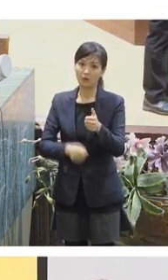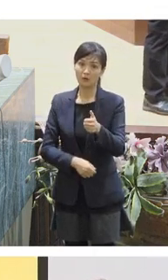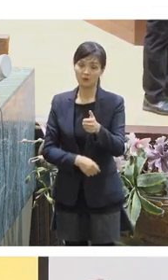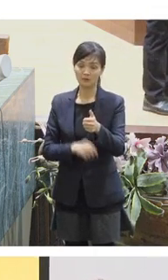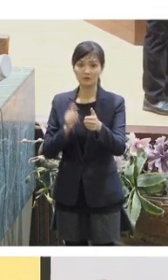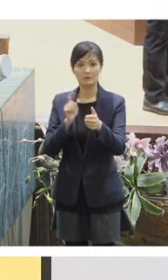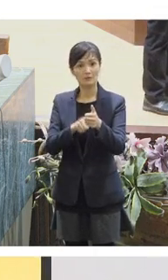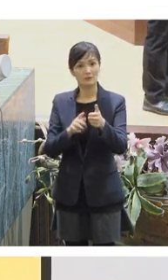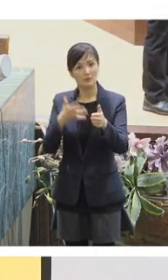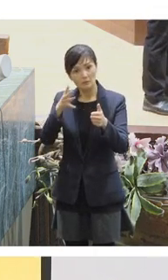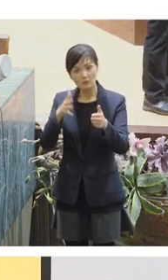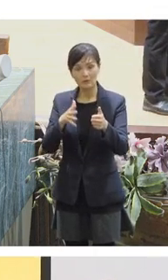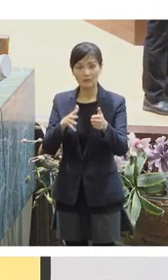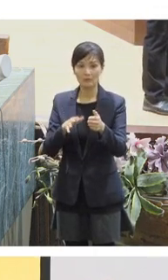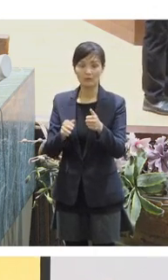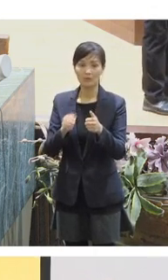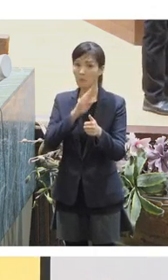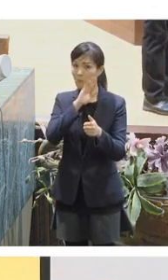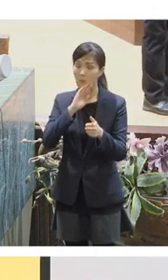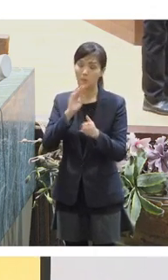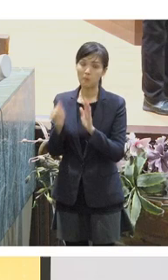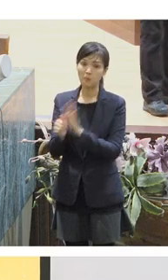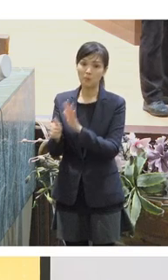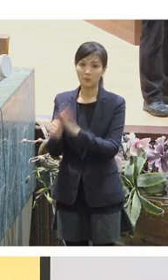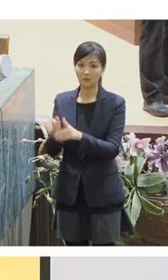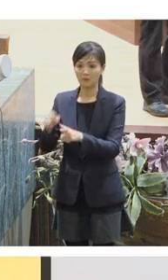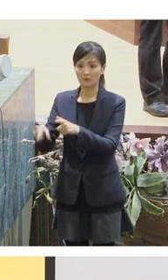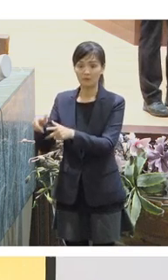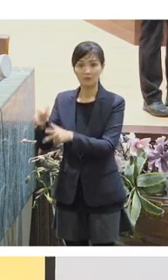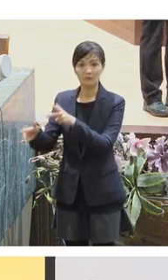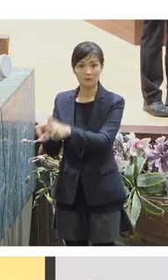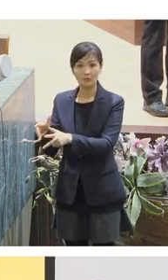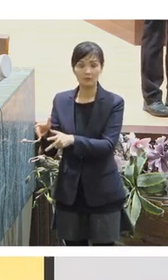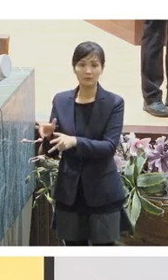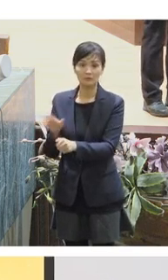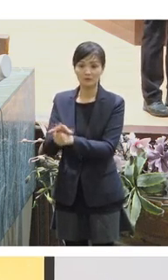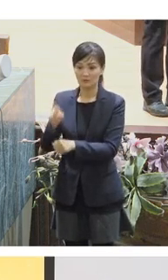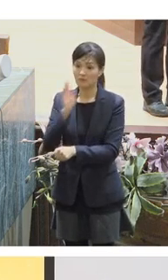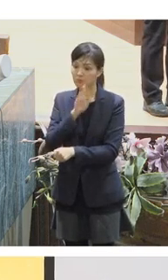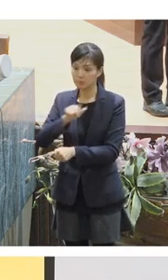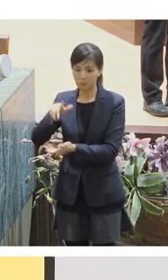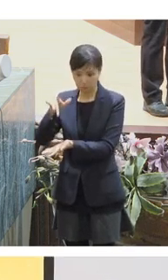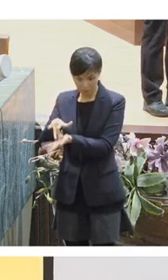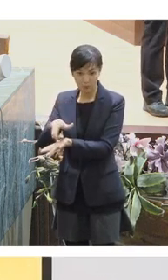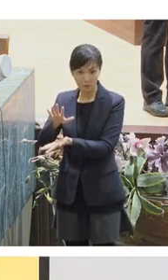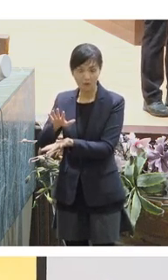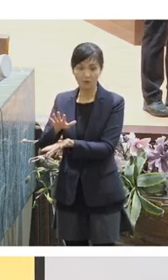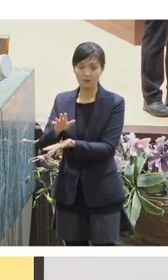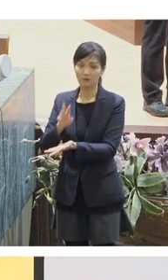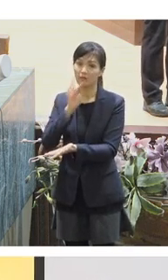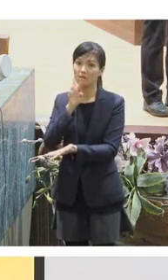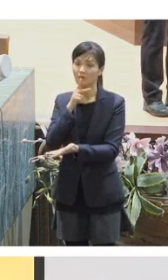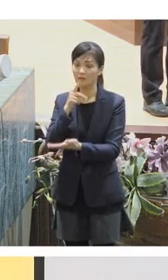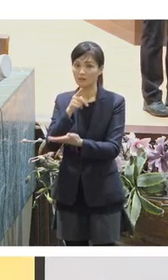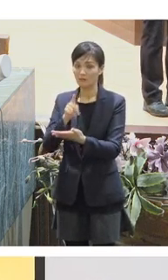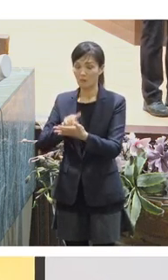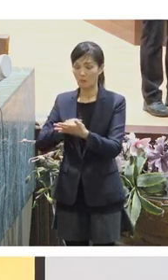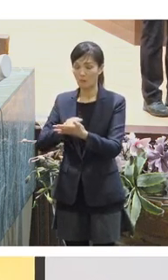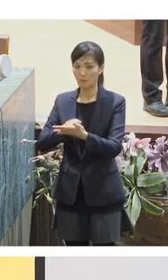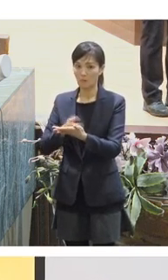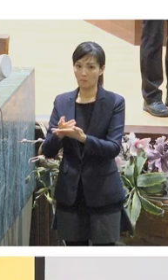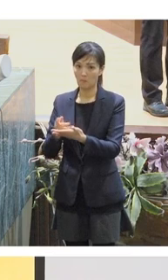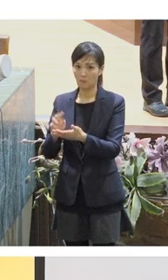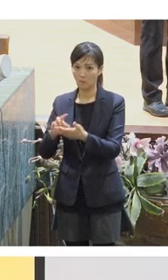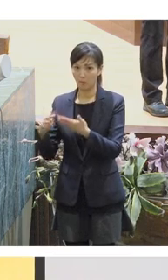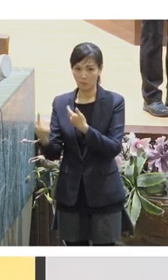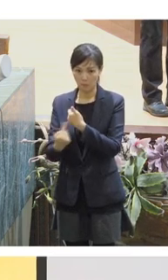帮企业把有害气事业废弃物变成资源化产品？好，然后啊，这些搅